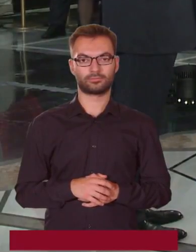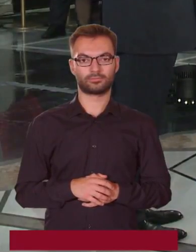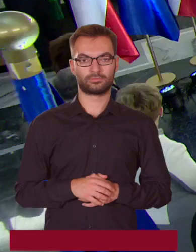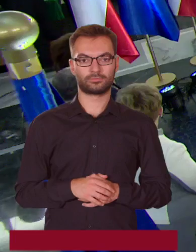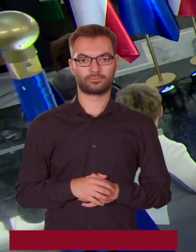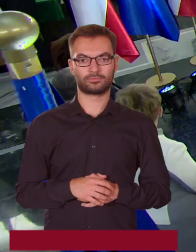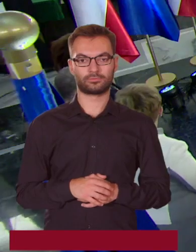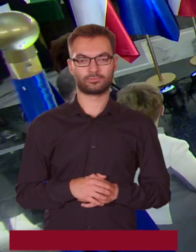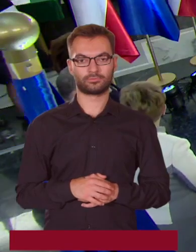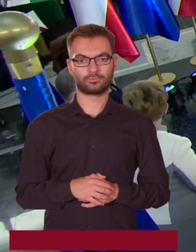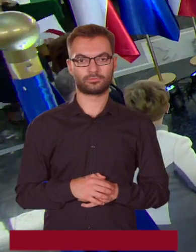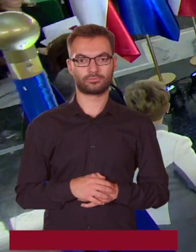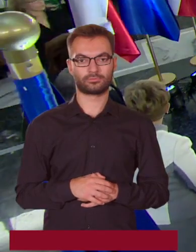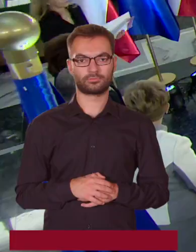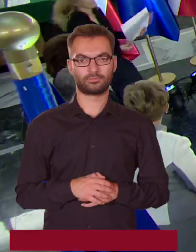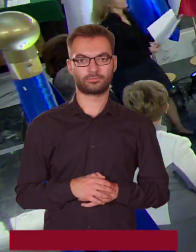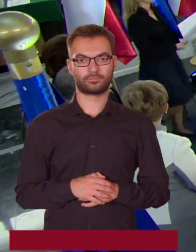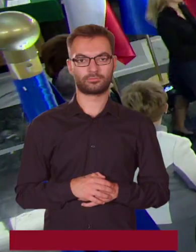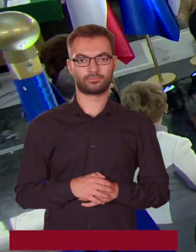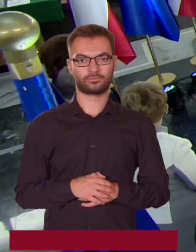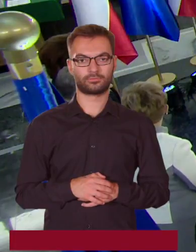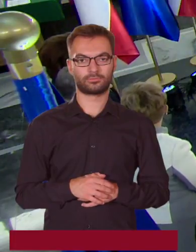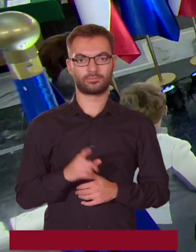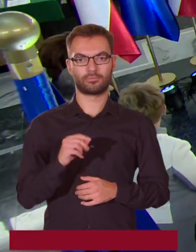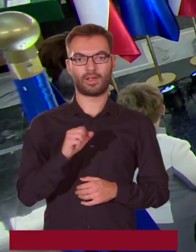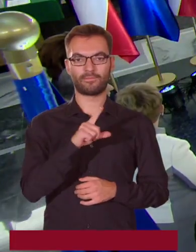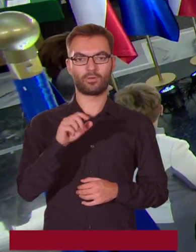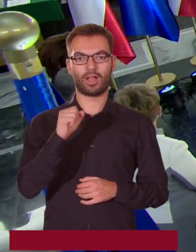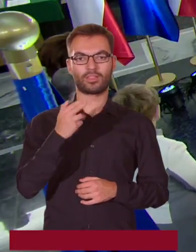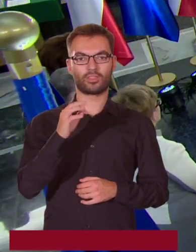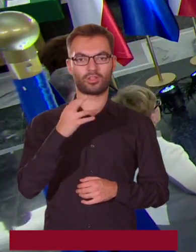Proszę pana Pawła Antoniego Arnta.